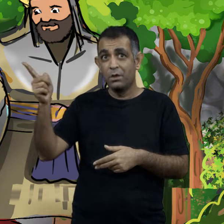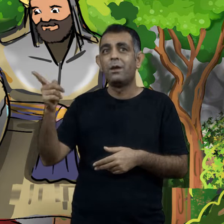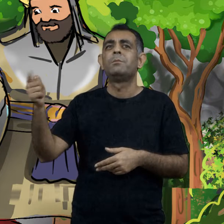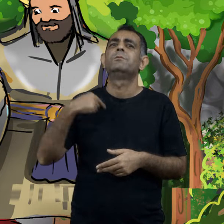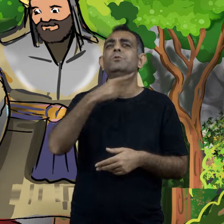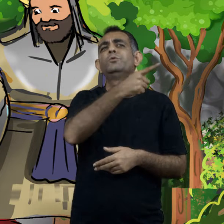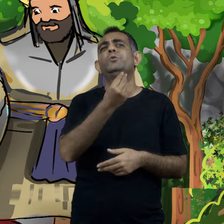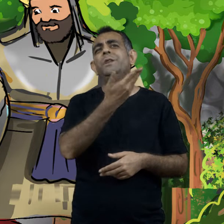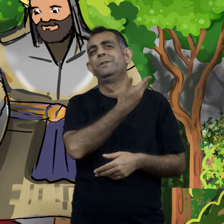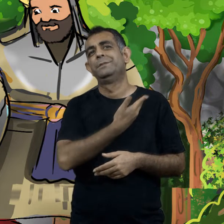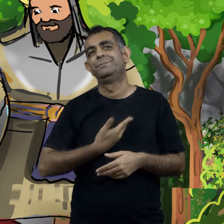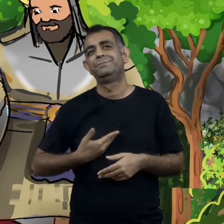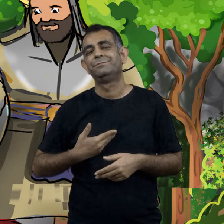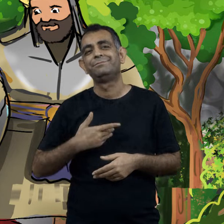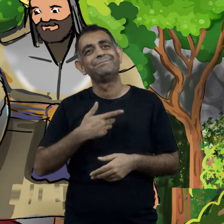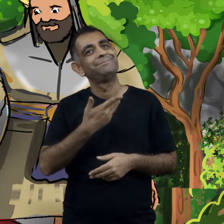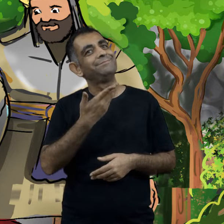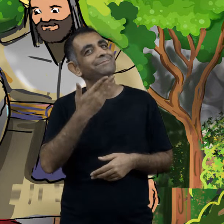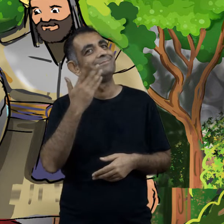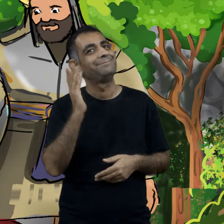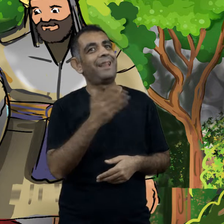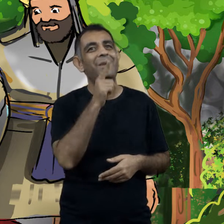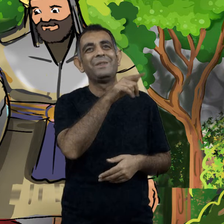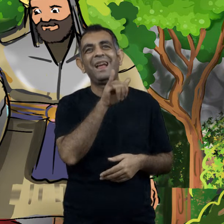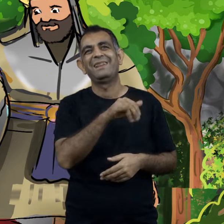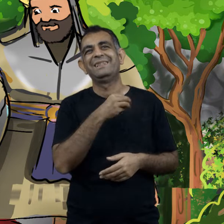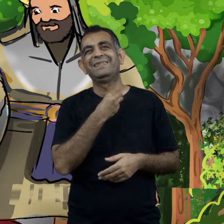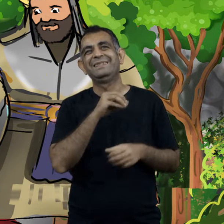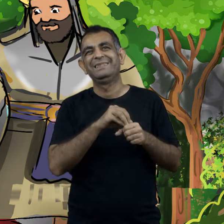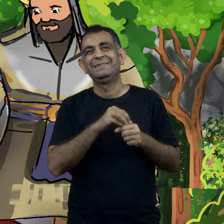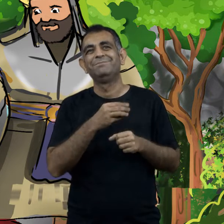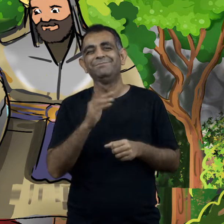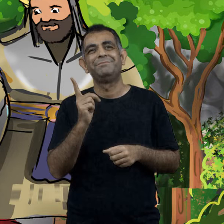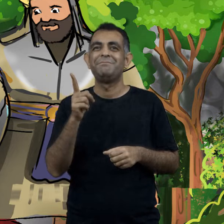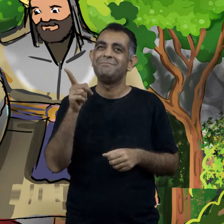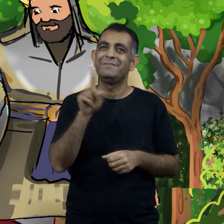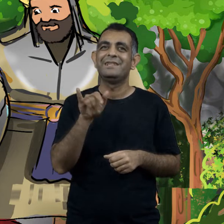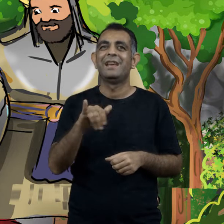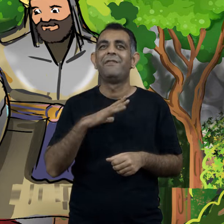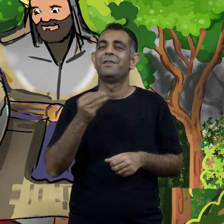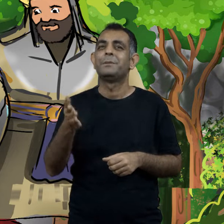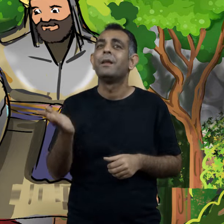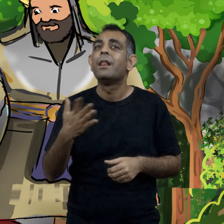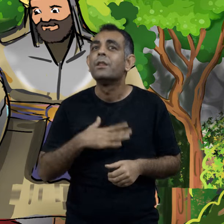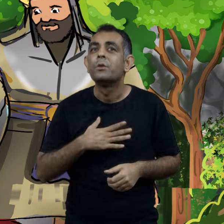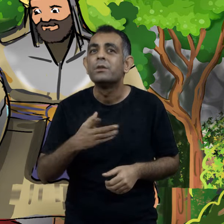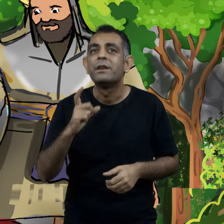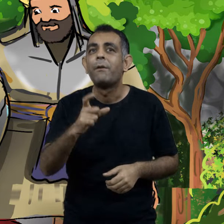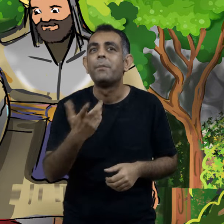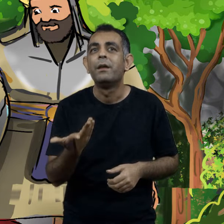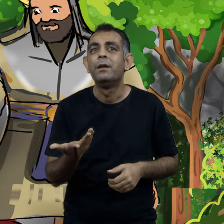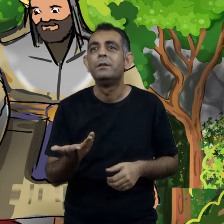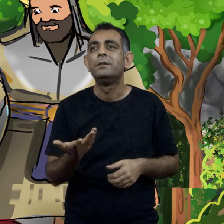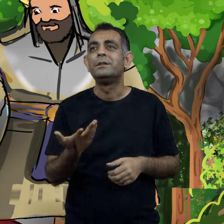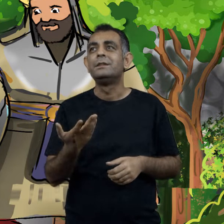tanıyorsunuz. Ben onu çok severim. Onun hatırı için size bir şans daha vereceğim. Haydi, söyleyin